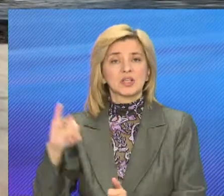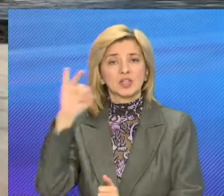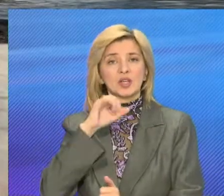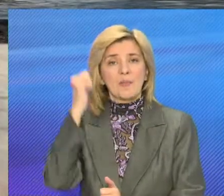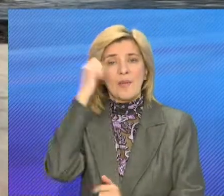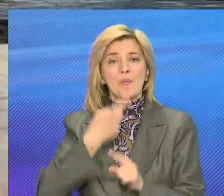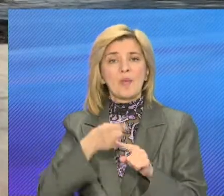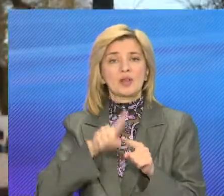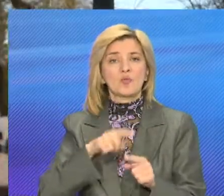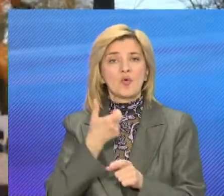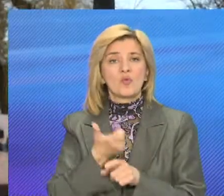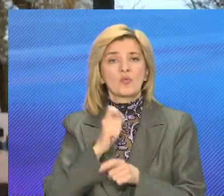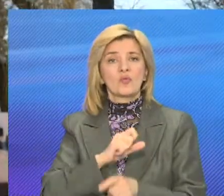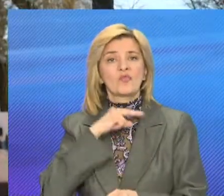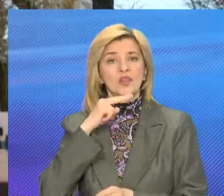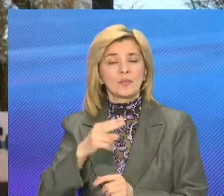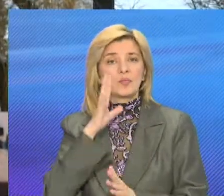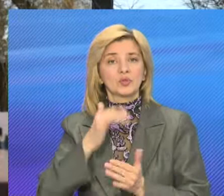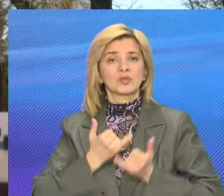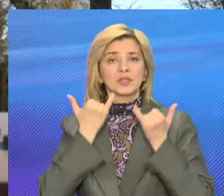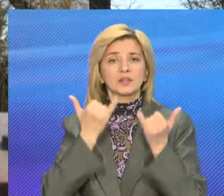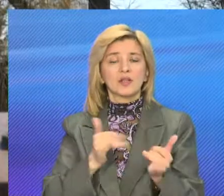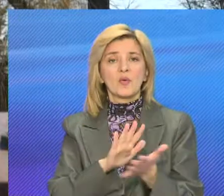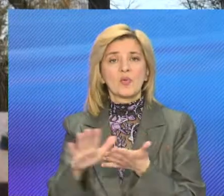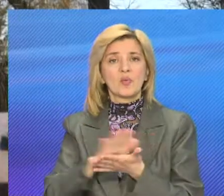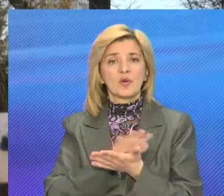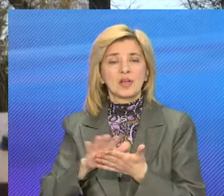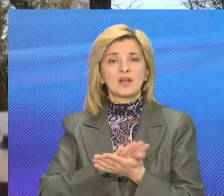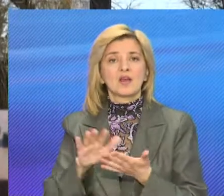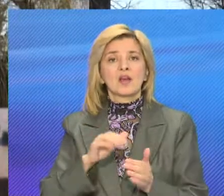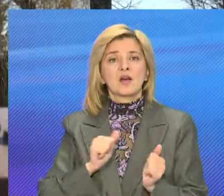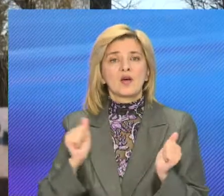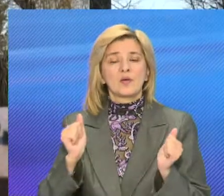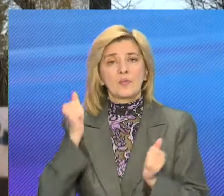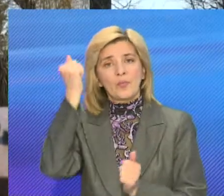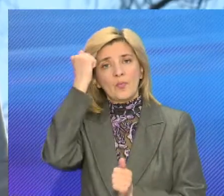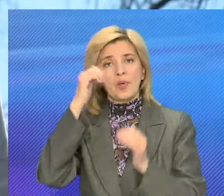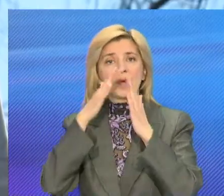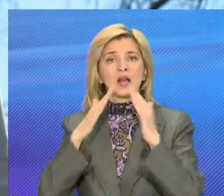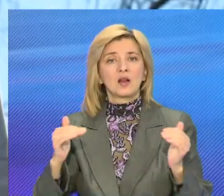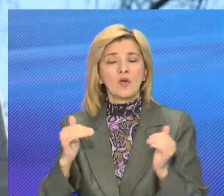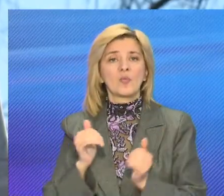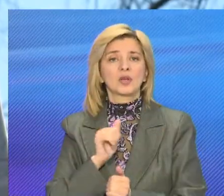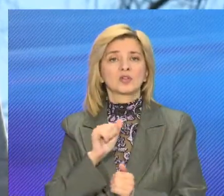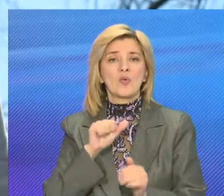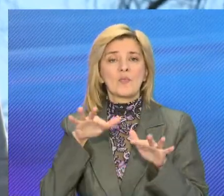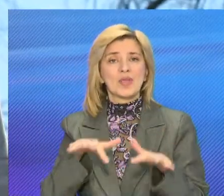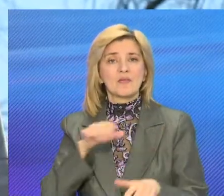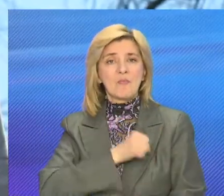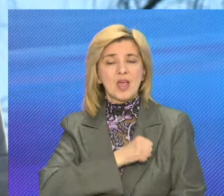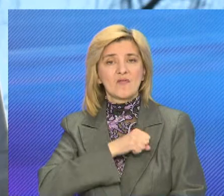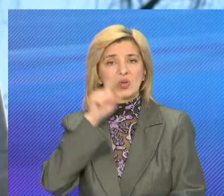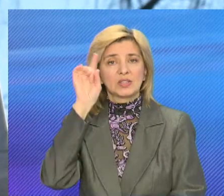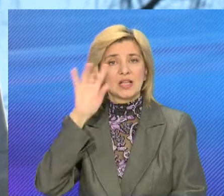таму асаблівая ўвага будзе нададзена прывядзенню ў належны стан мемарыяльных комплексаў, месцаў баявой славы, пахаванняў воінаў